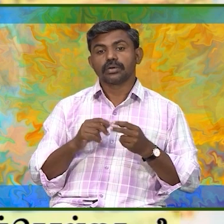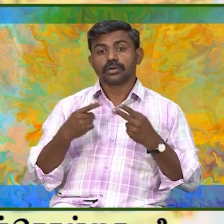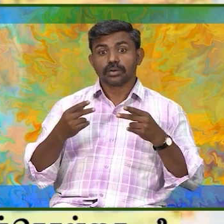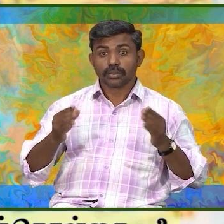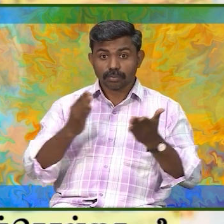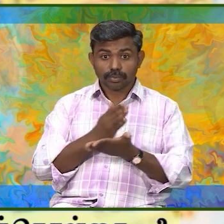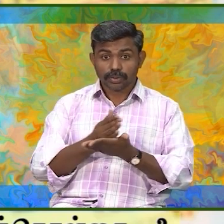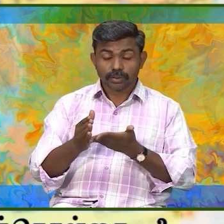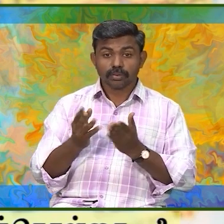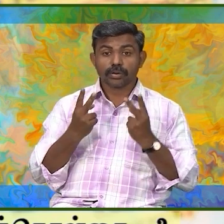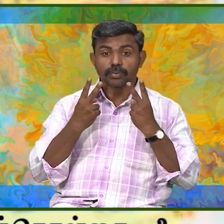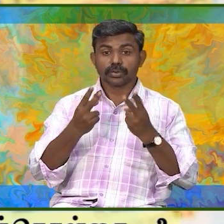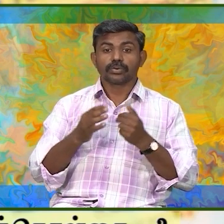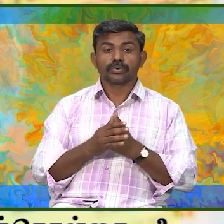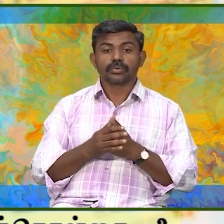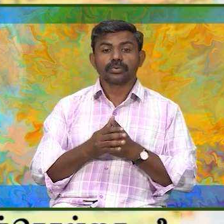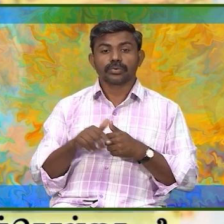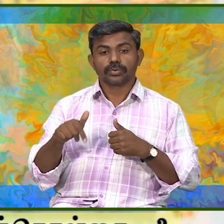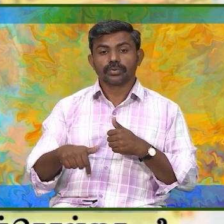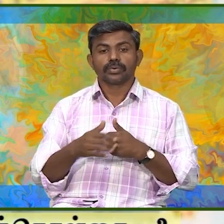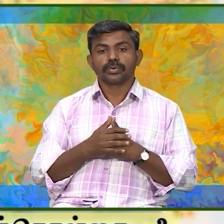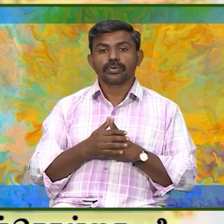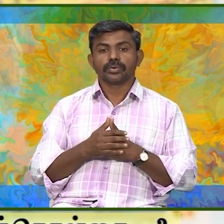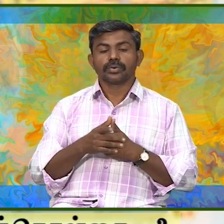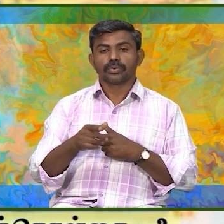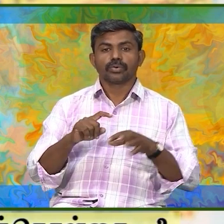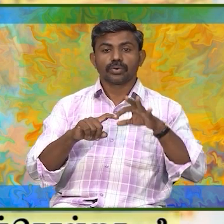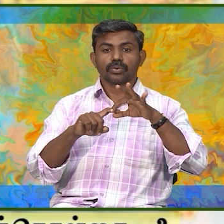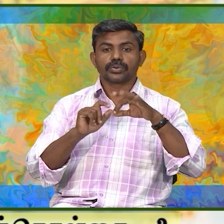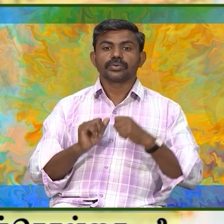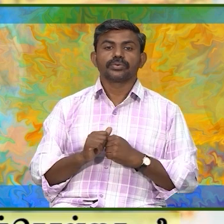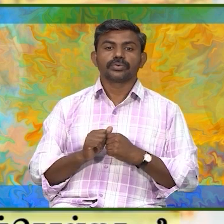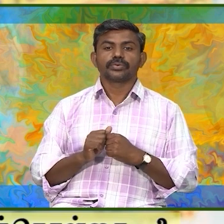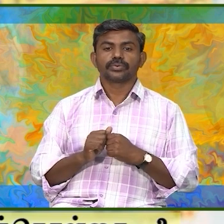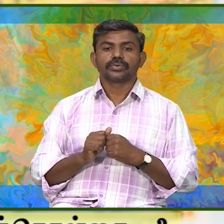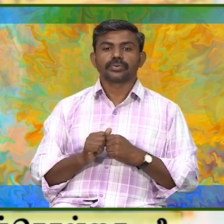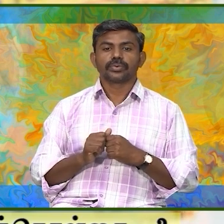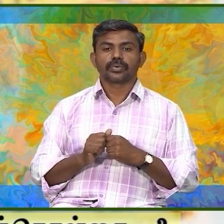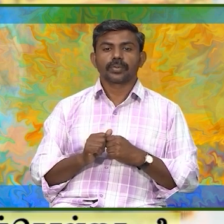மிக தெளிவாக அழகாக பார்த்தோம். இப்போ உங்கள்கிட்ட ஒரு கேள்வி,